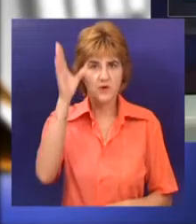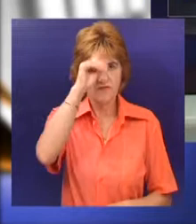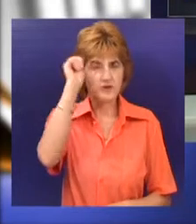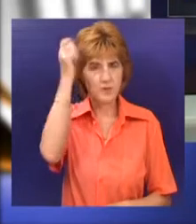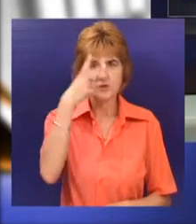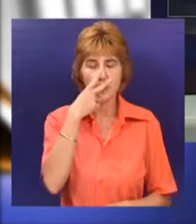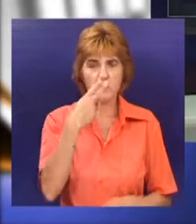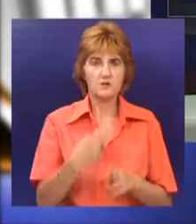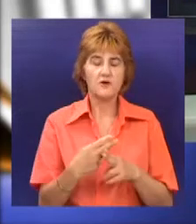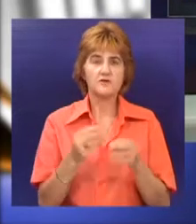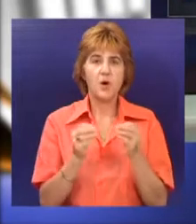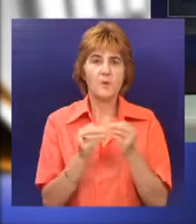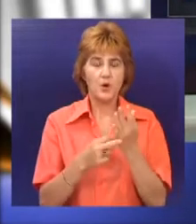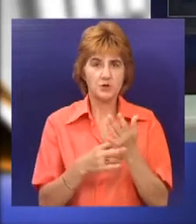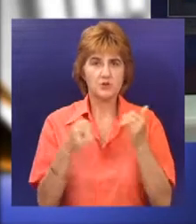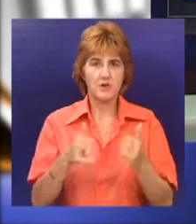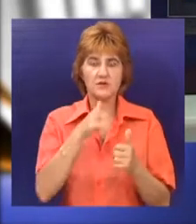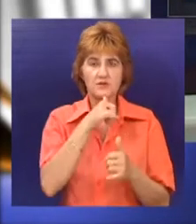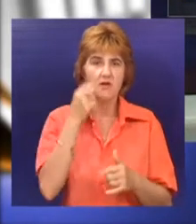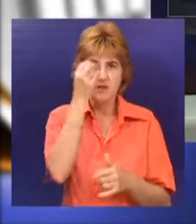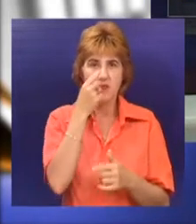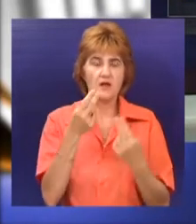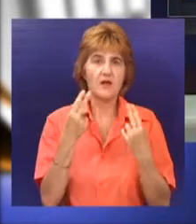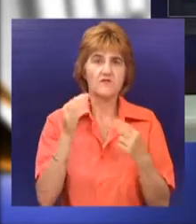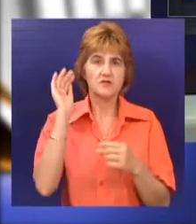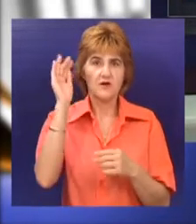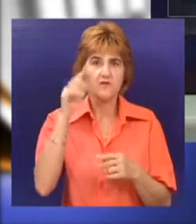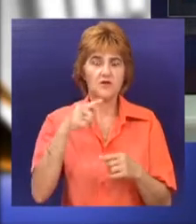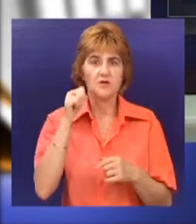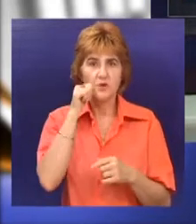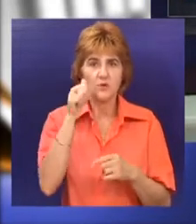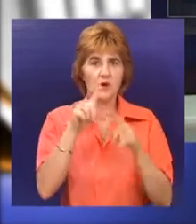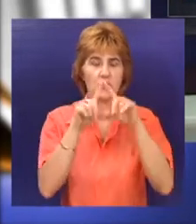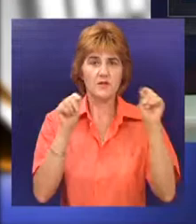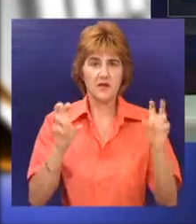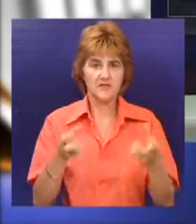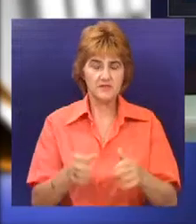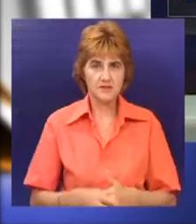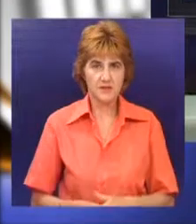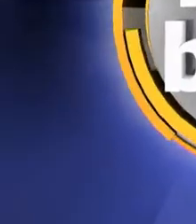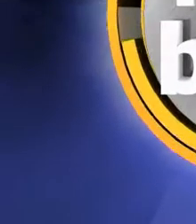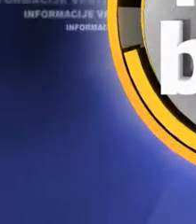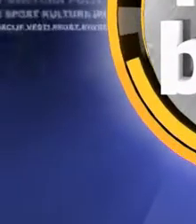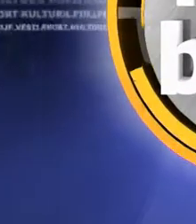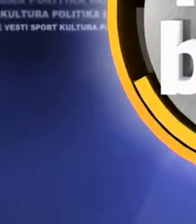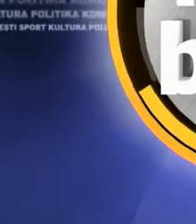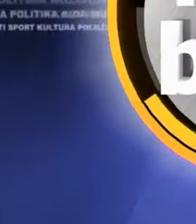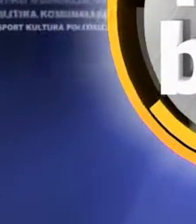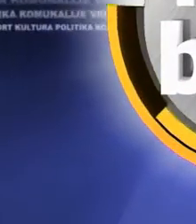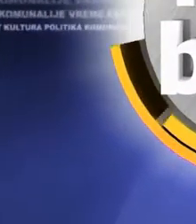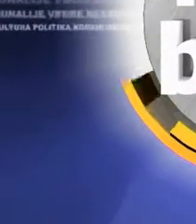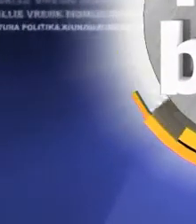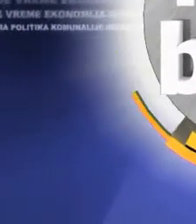Dobroveče, poštovani gledaoci, ja sam Boris Šuman, a vi pratite nedeljni pregled najvažnijih vesti u Eko televizije.